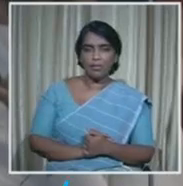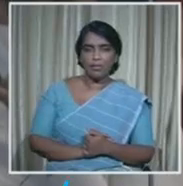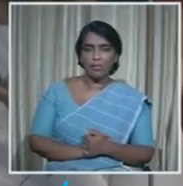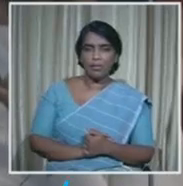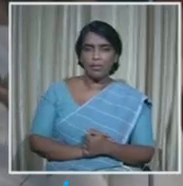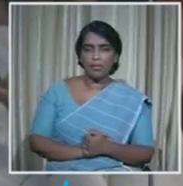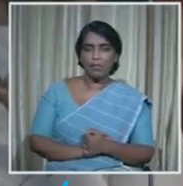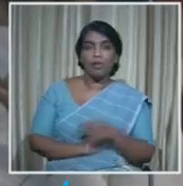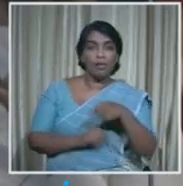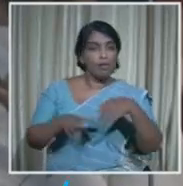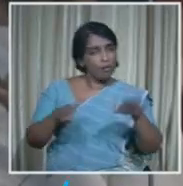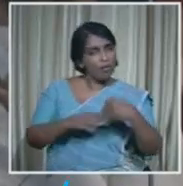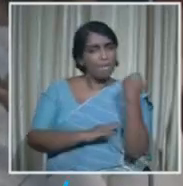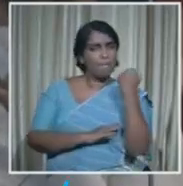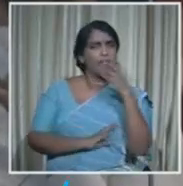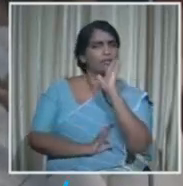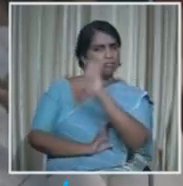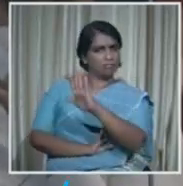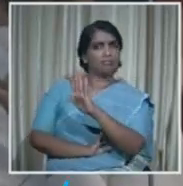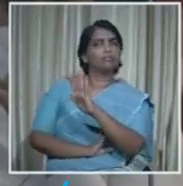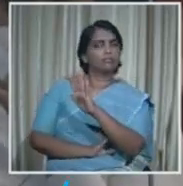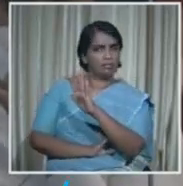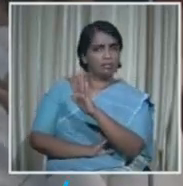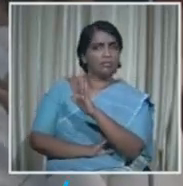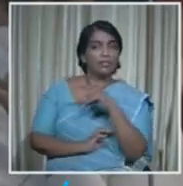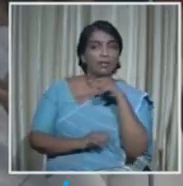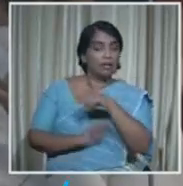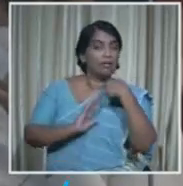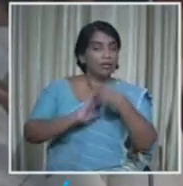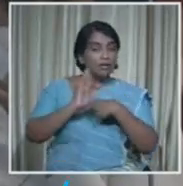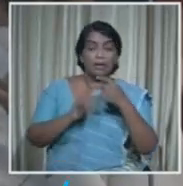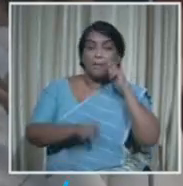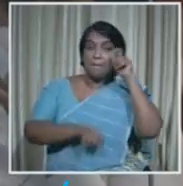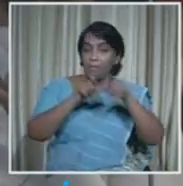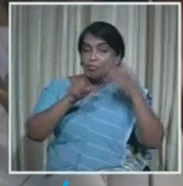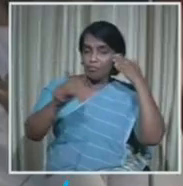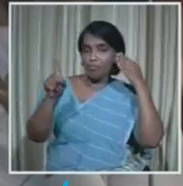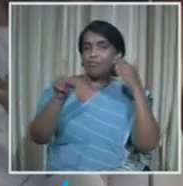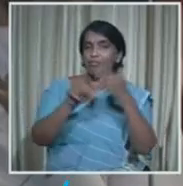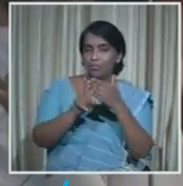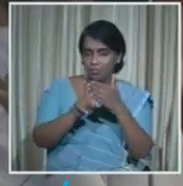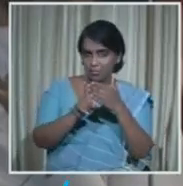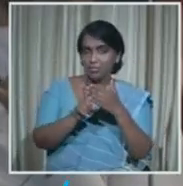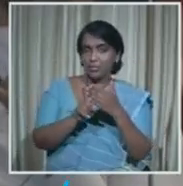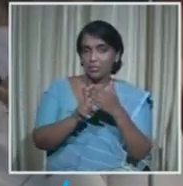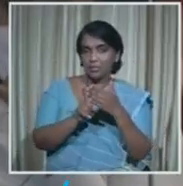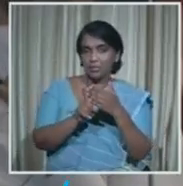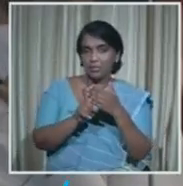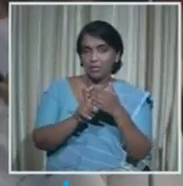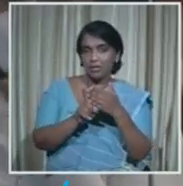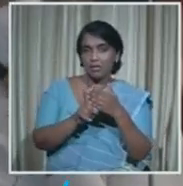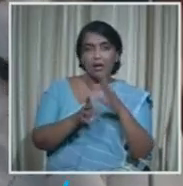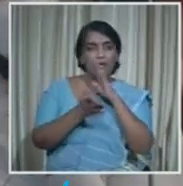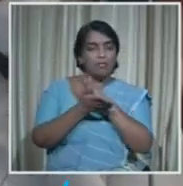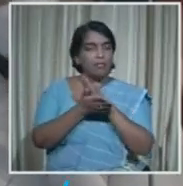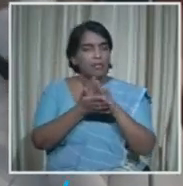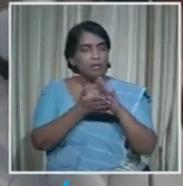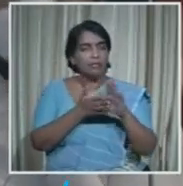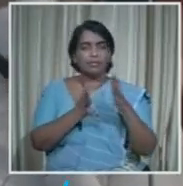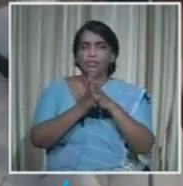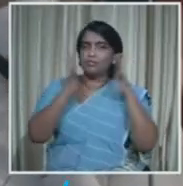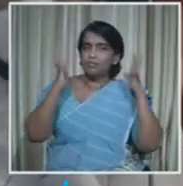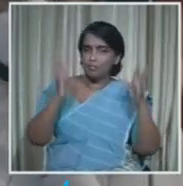Eka tawamat etumata tiyena. Emanang etuma me rate janathawa wenuwen me samakamiwa ati